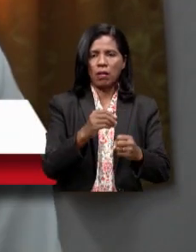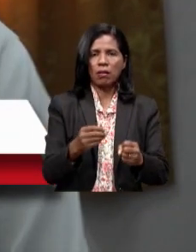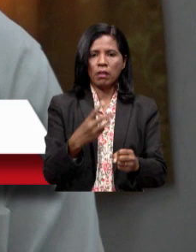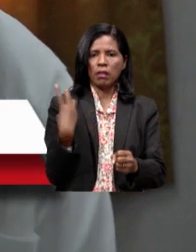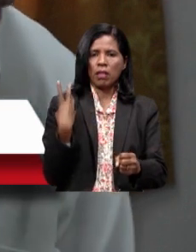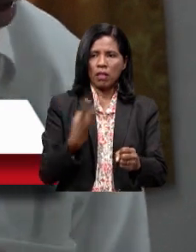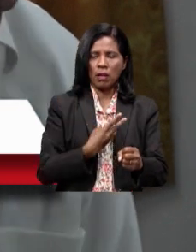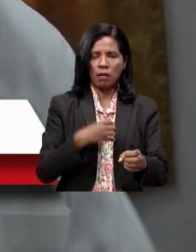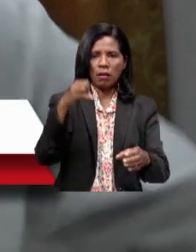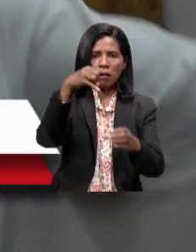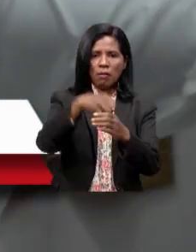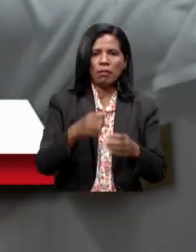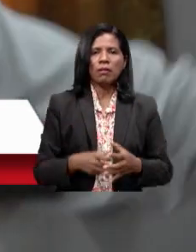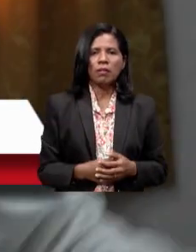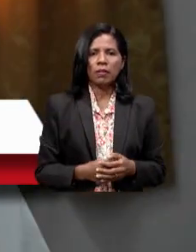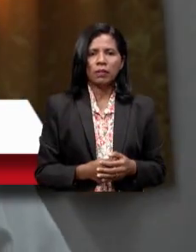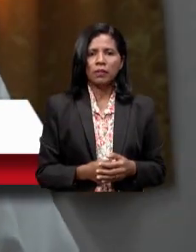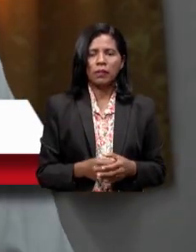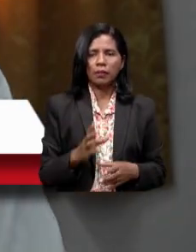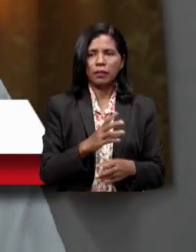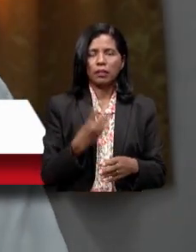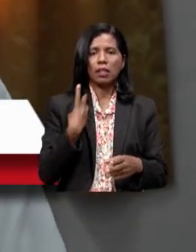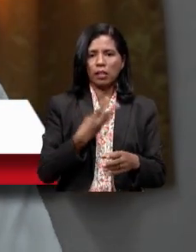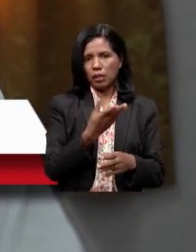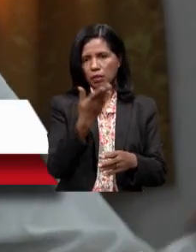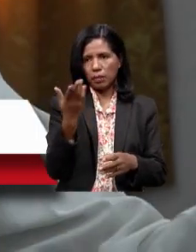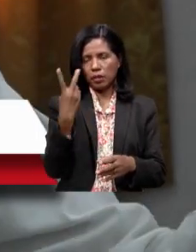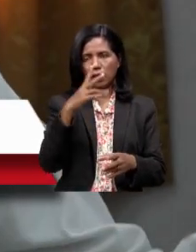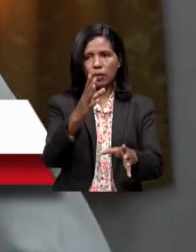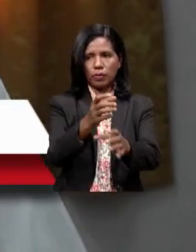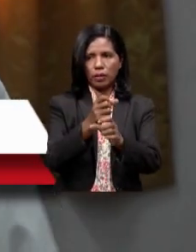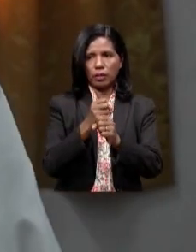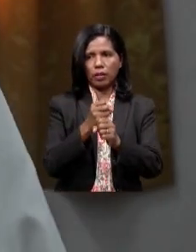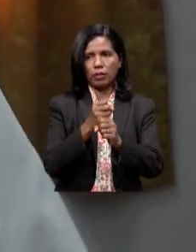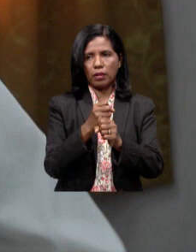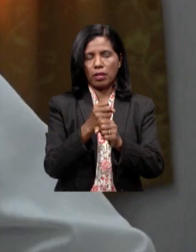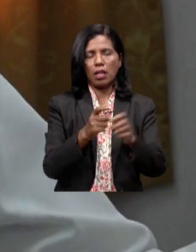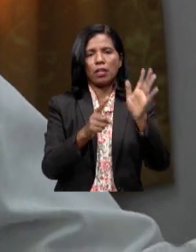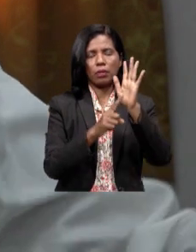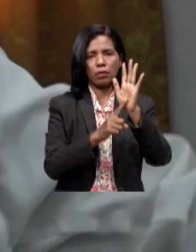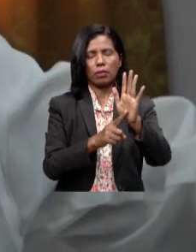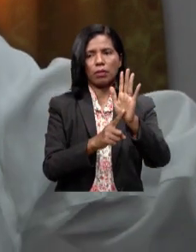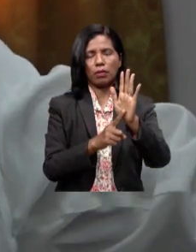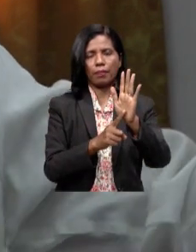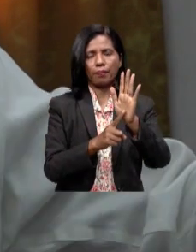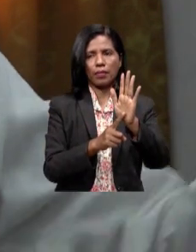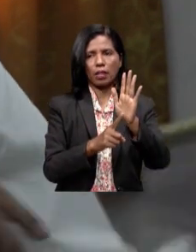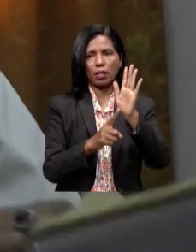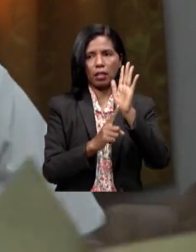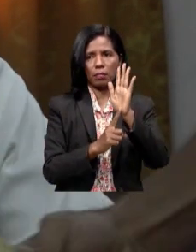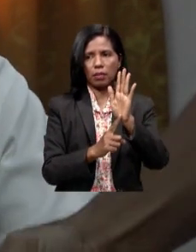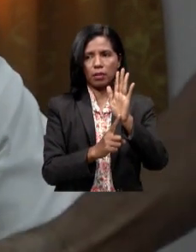ini konklui han nasa ne ta wasir han sa foto det model det ne model det ne yana model ne la bela